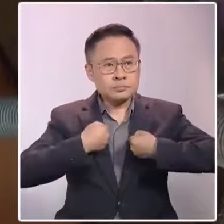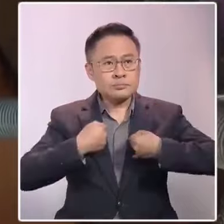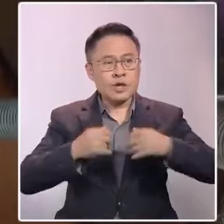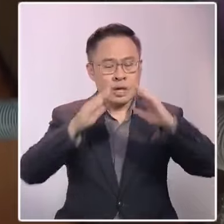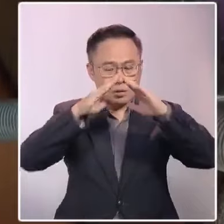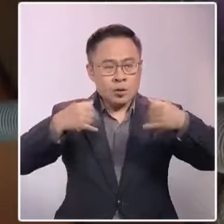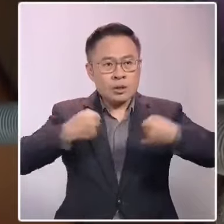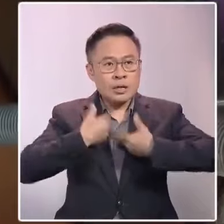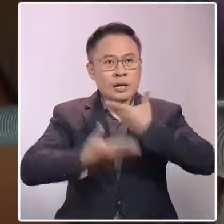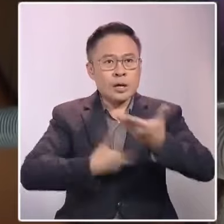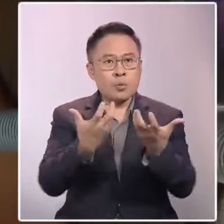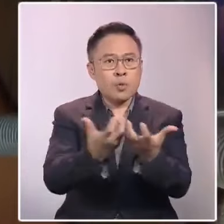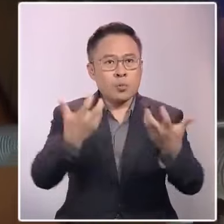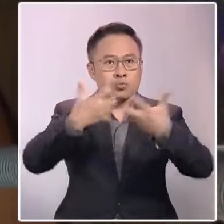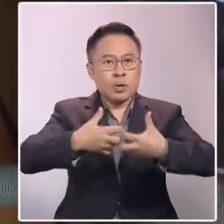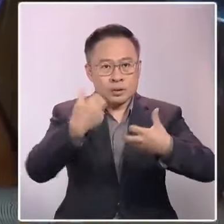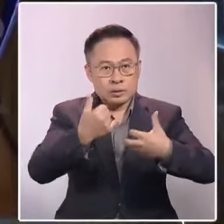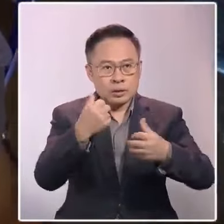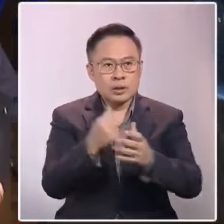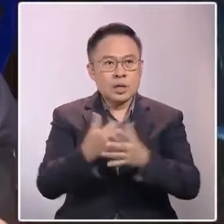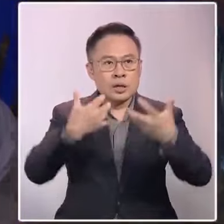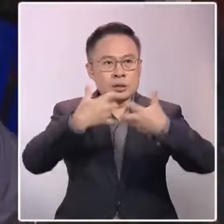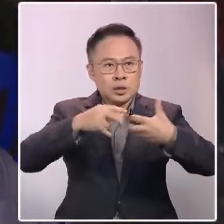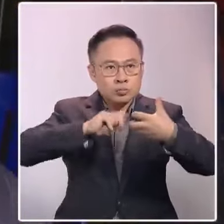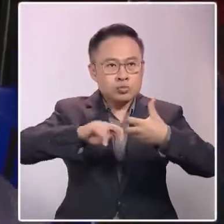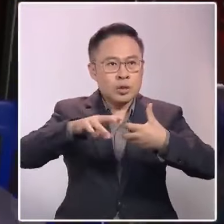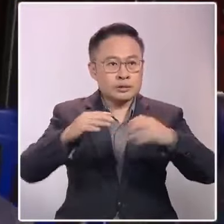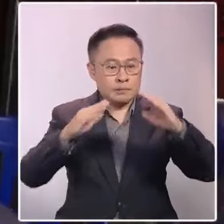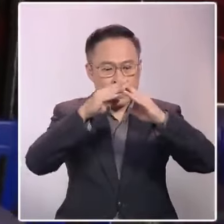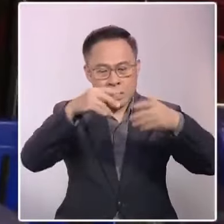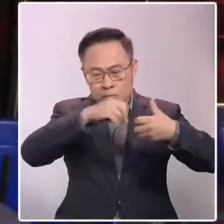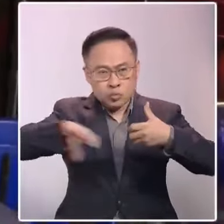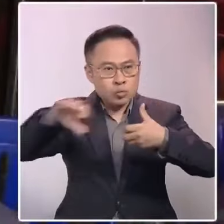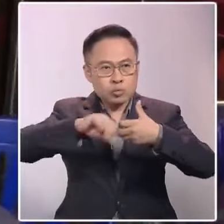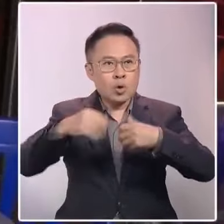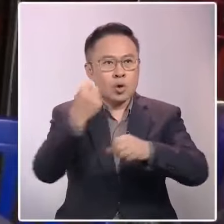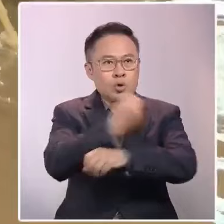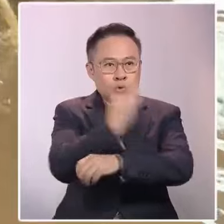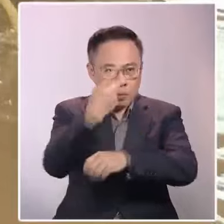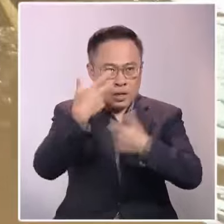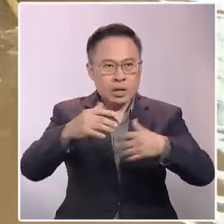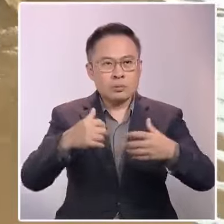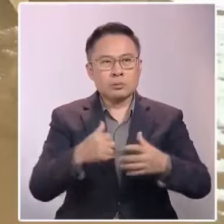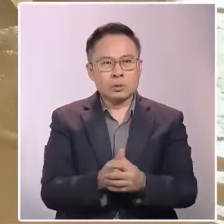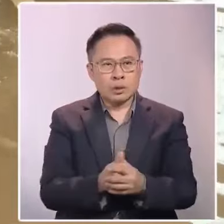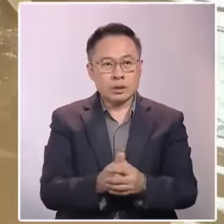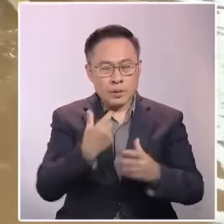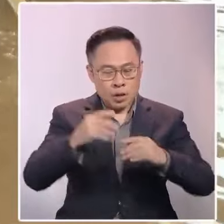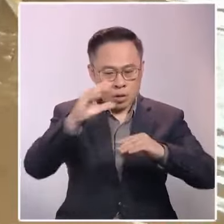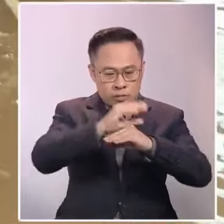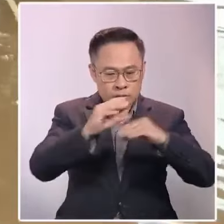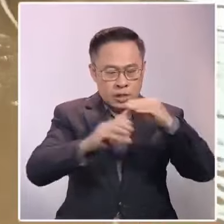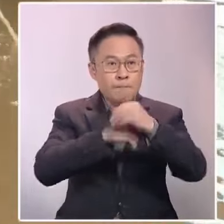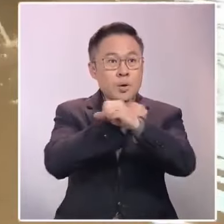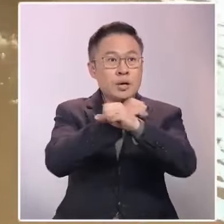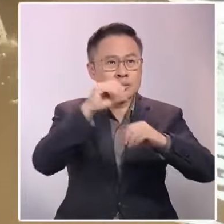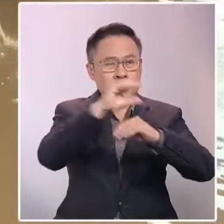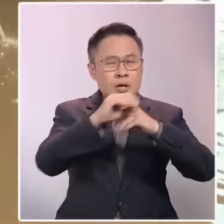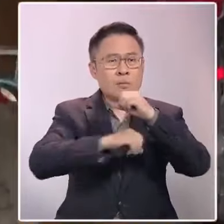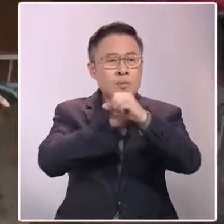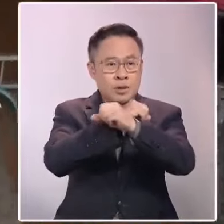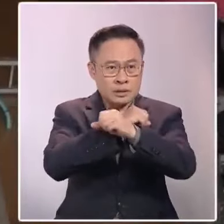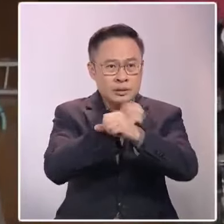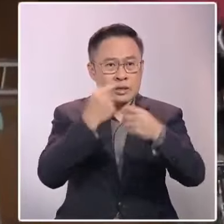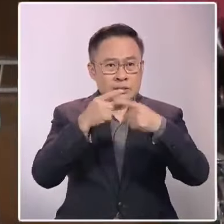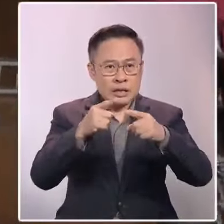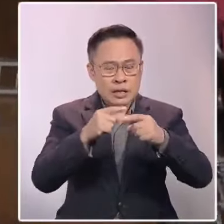ค์รายนี้ก็ตั้งเครื่องสูบน้ำ2ตัวสูบออกจากร้านมา2วันแล้วนะครับแม้ว่าจะตั้งกระสอบทรายกันน้ำท่วมไว้หน้าร้